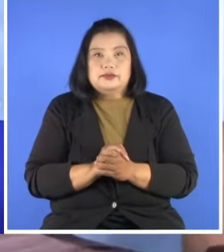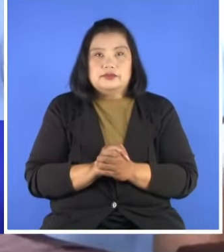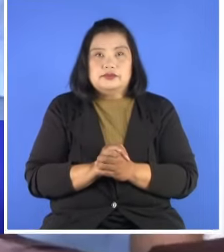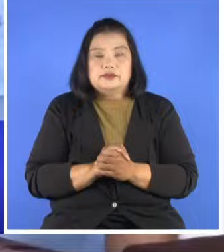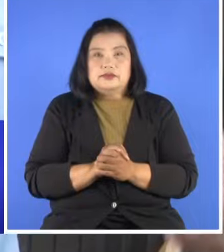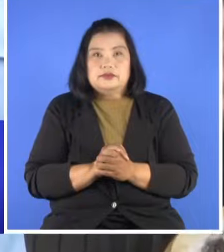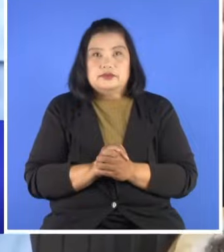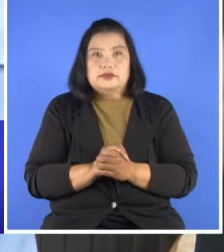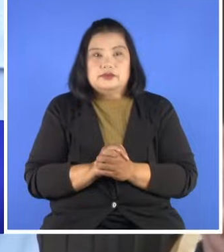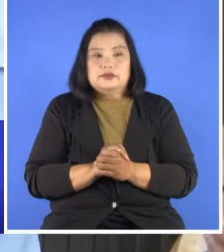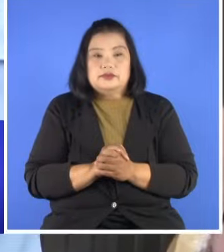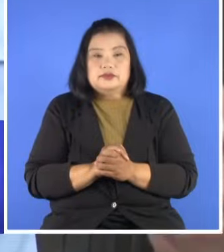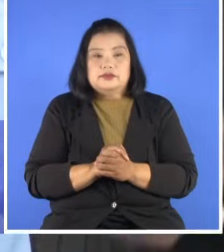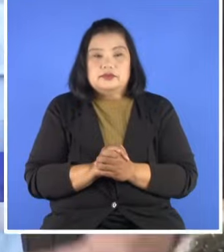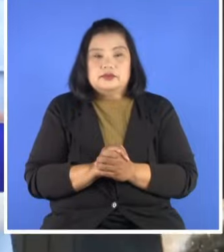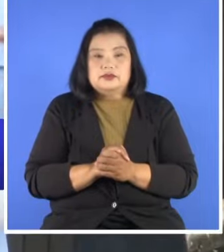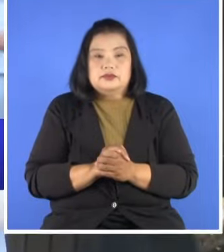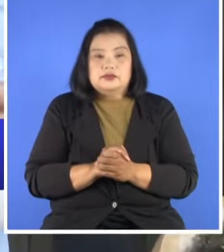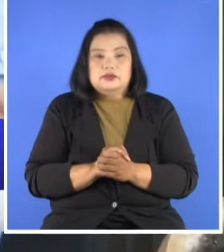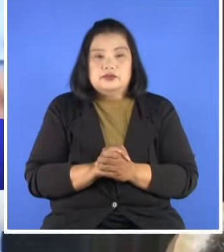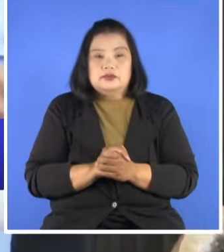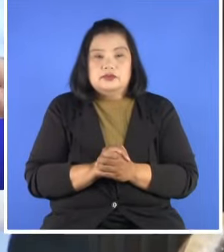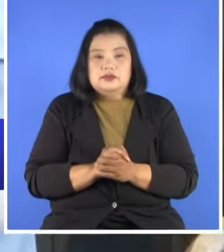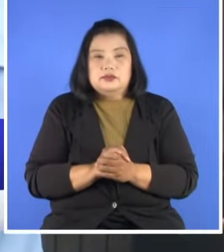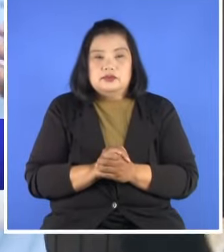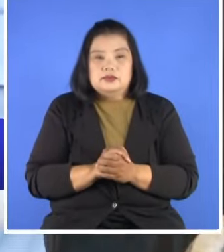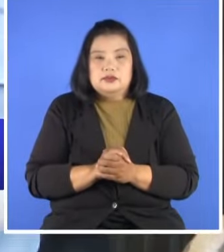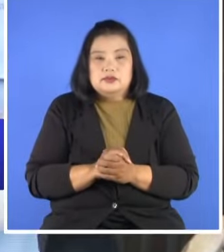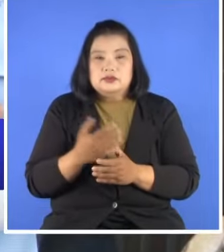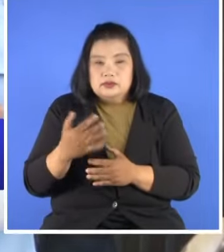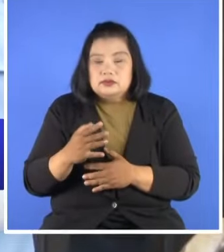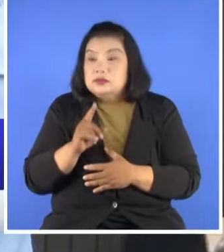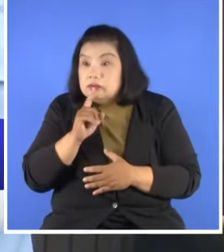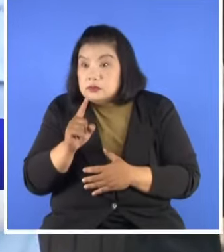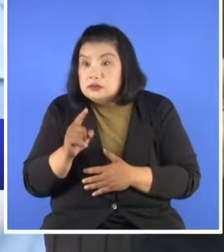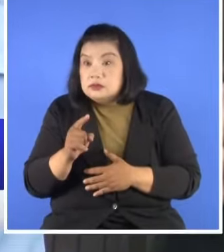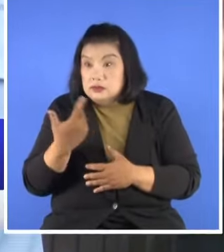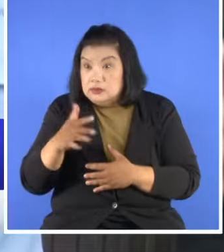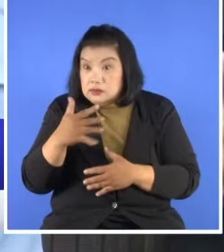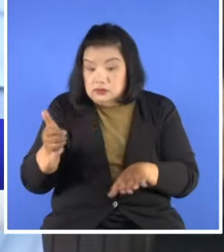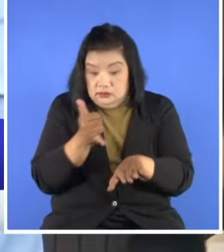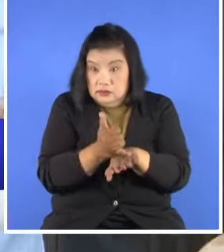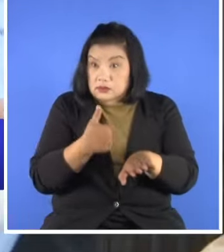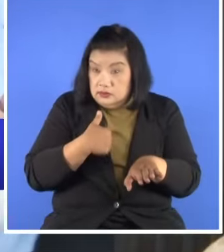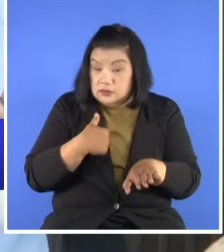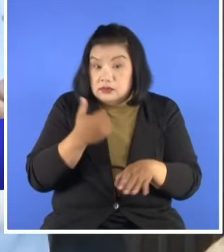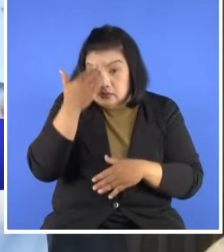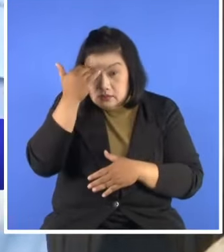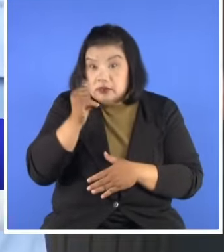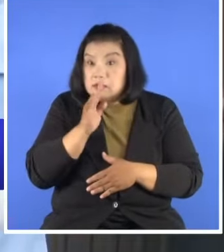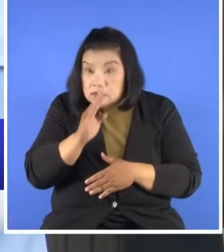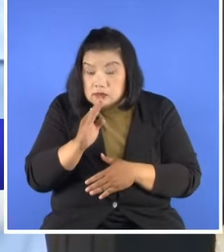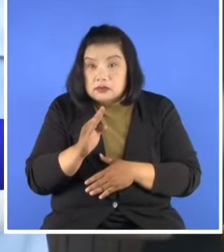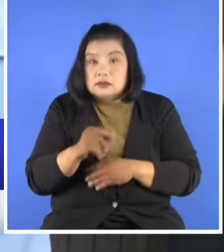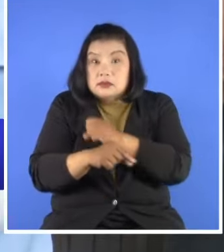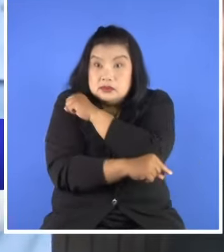หน่อยว่าน้องเ้าเนี่ยขึ้นรถบังหรือยังขึ้นรถผมหรือยังอือมาบอกผมแท็กซี่รังสิทธิ์แกมโกงแต่